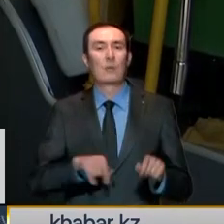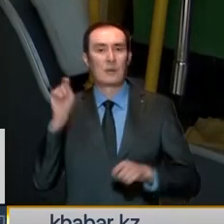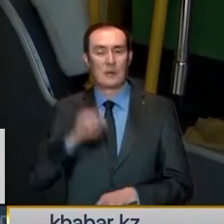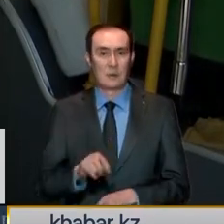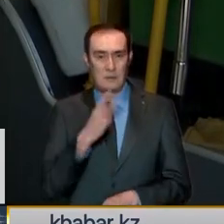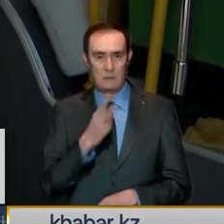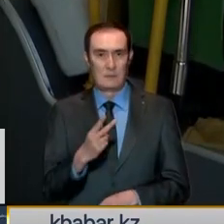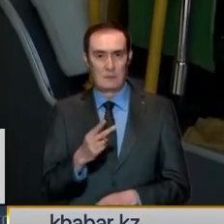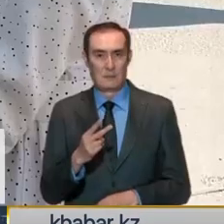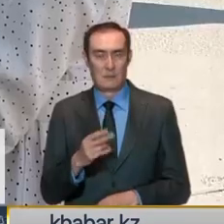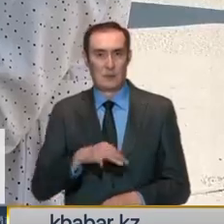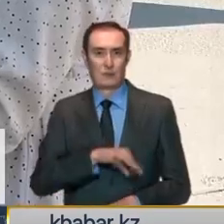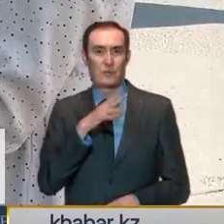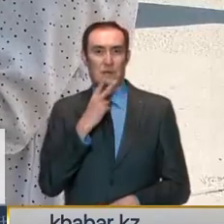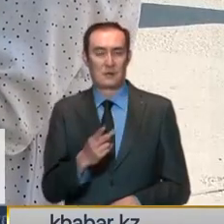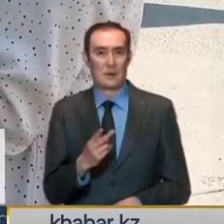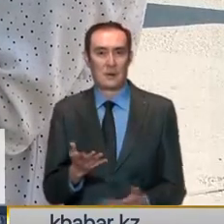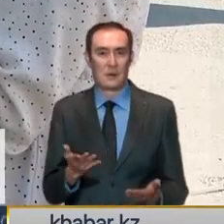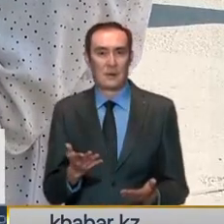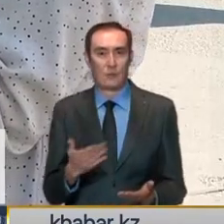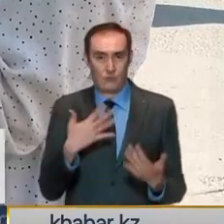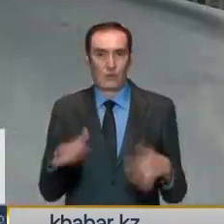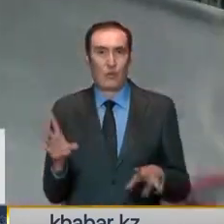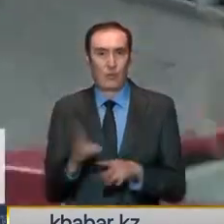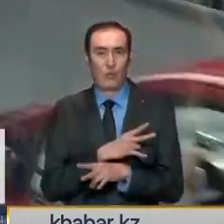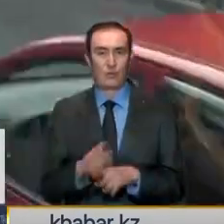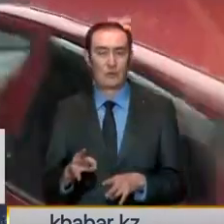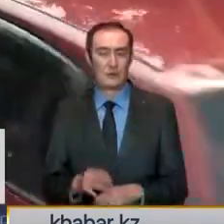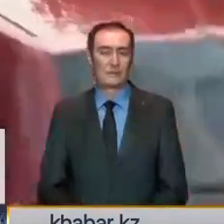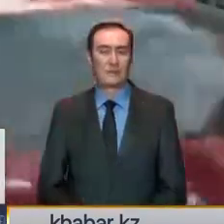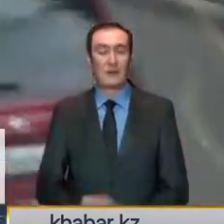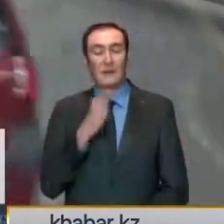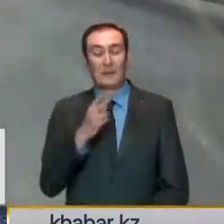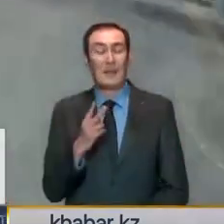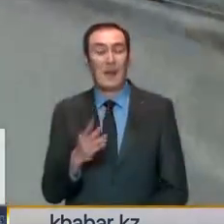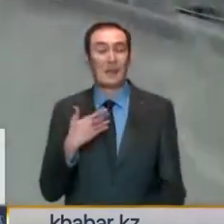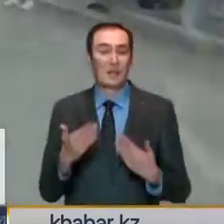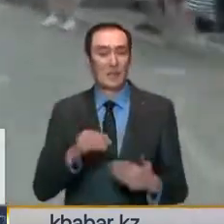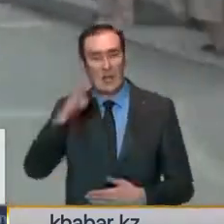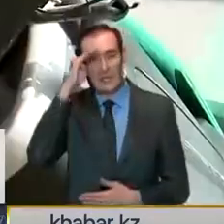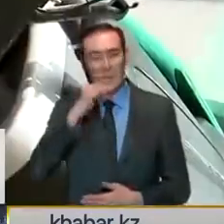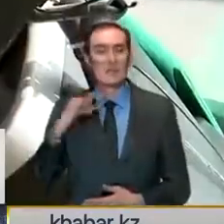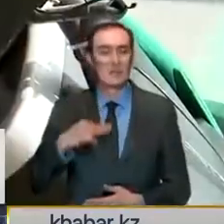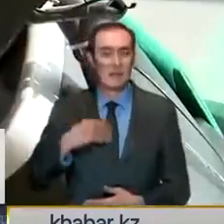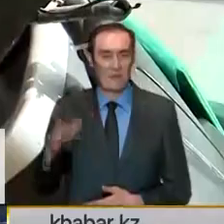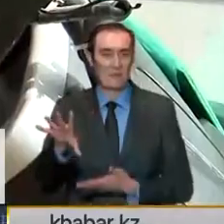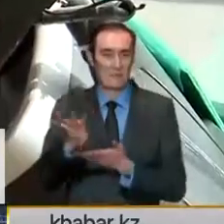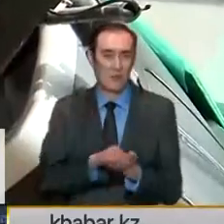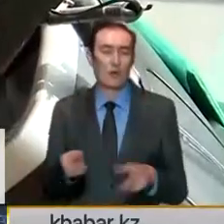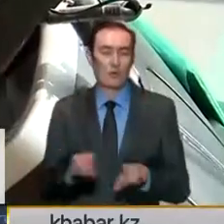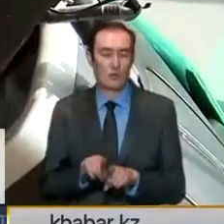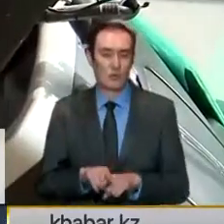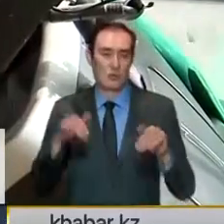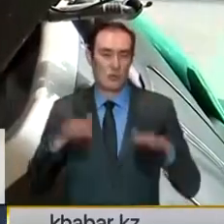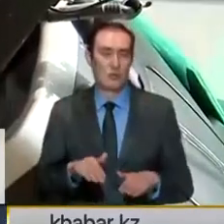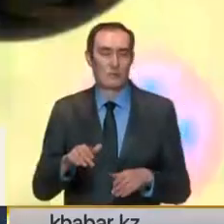Я испугался. Уже ночь. Видя отношение отца к профессии, сыновья Айдар и Жандар тоже